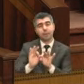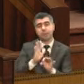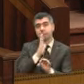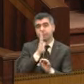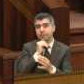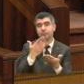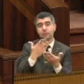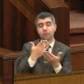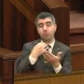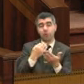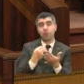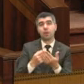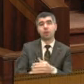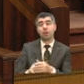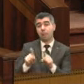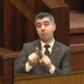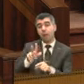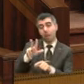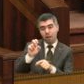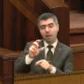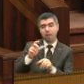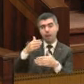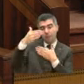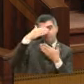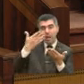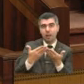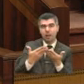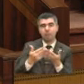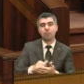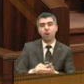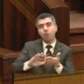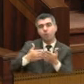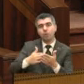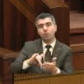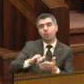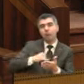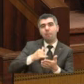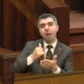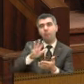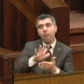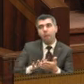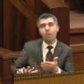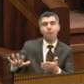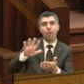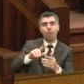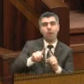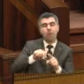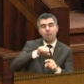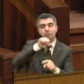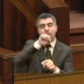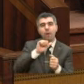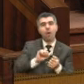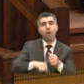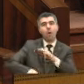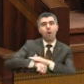المؤسسات الرياضيه ديالنا. وكنعرفوا على انه بلادنا المغرب وكل الشباب وكل المغاربه عاشقين لكره القدم، ولهذا